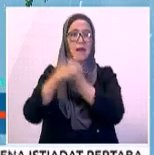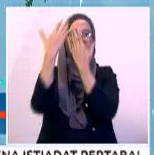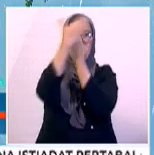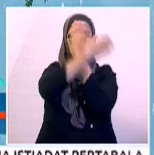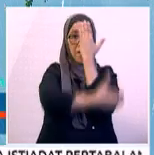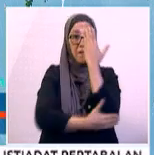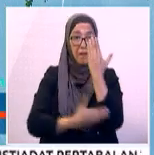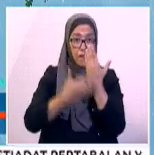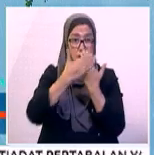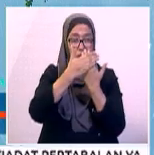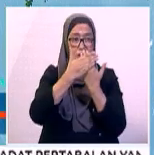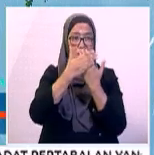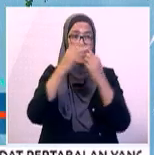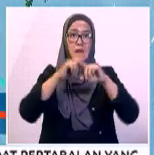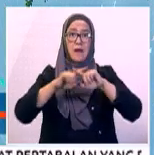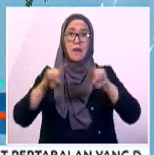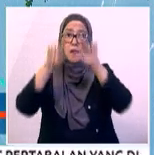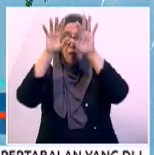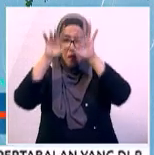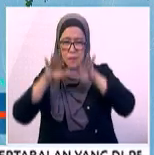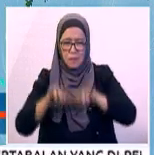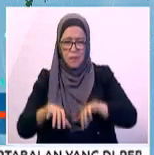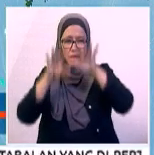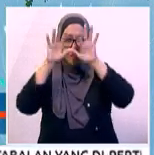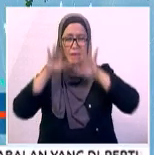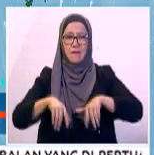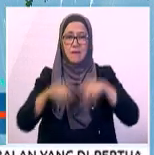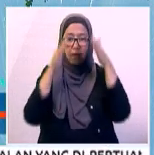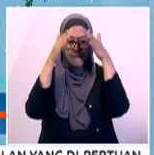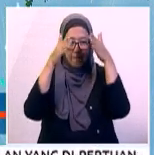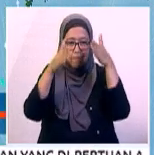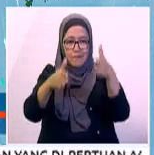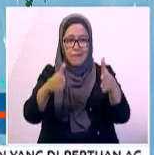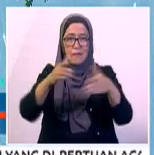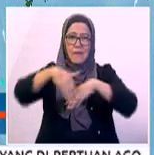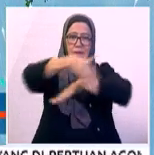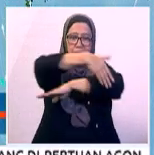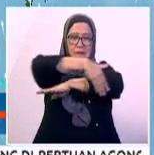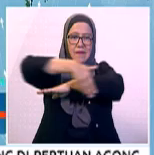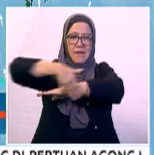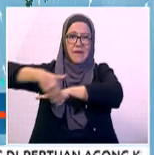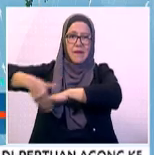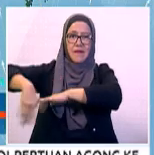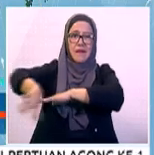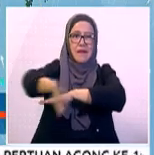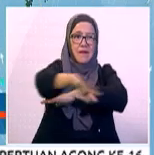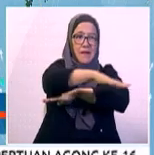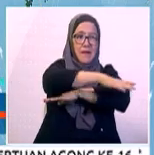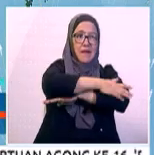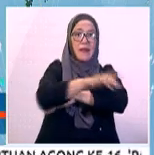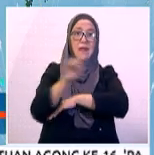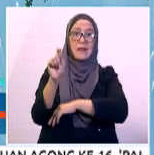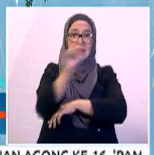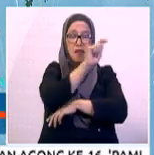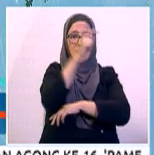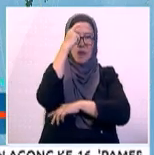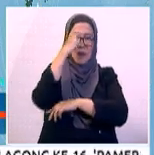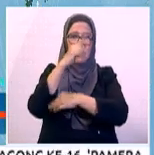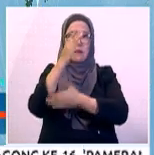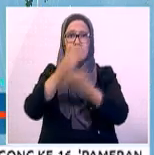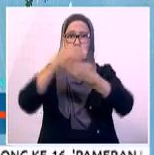Malaysia. Namun hujan dijangka akan lebih tertumpu di sekitar pesisir pantai timur semenanjung untuk tengah malam